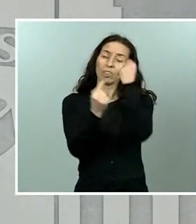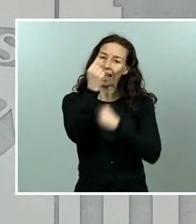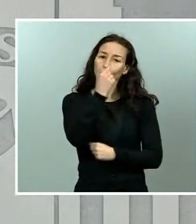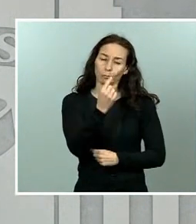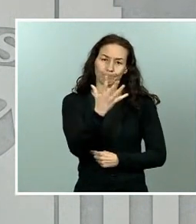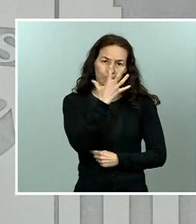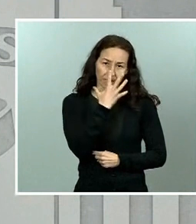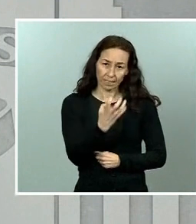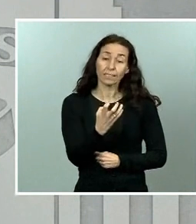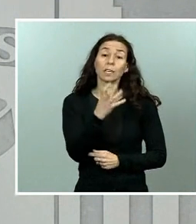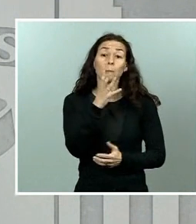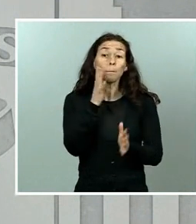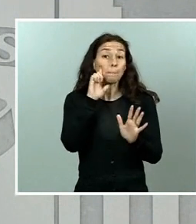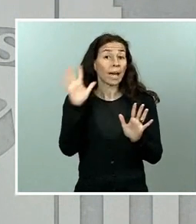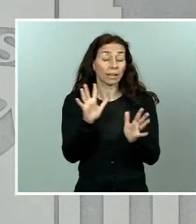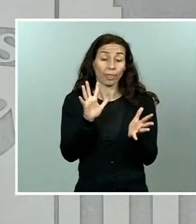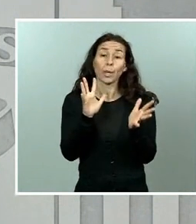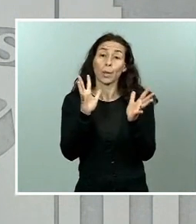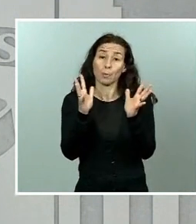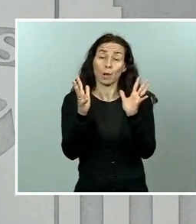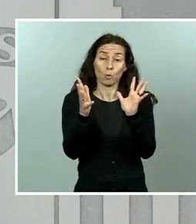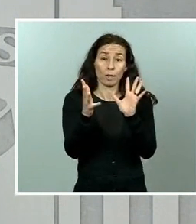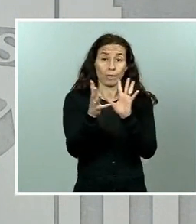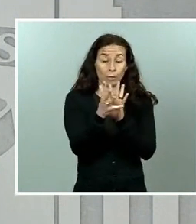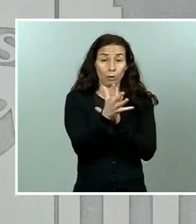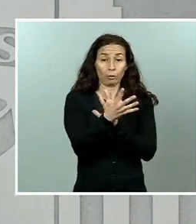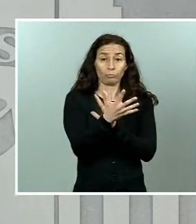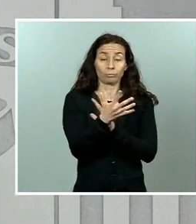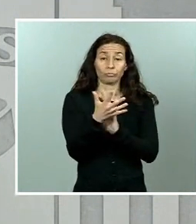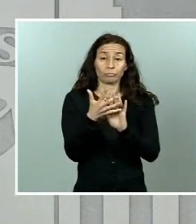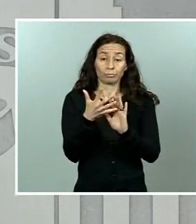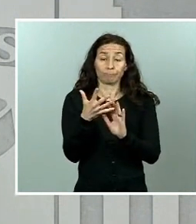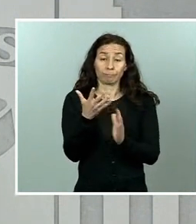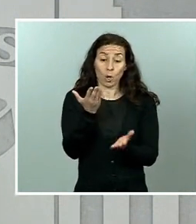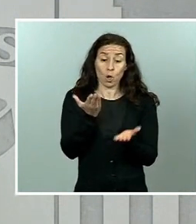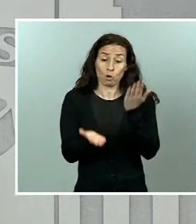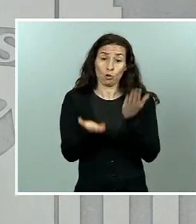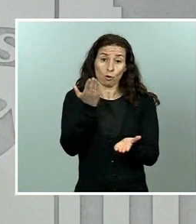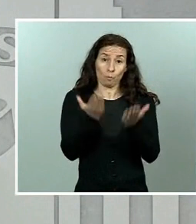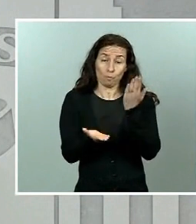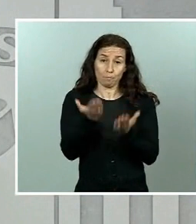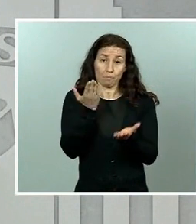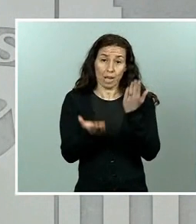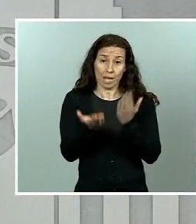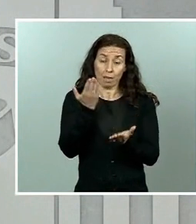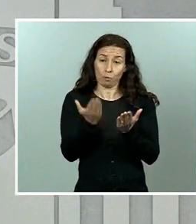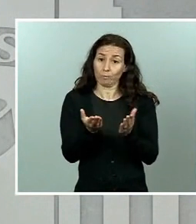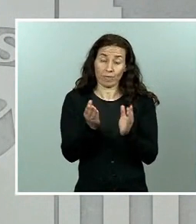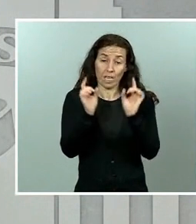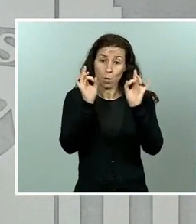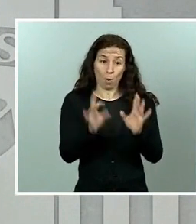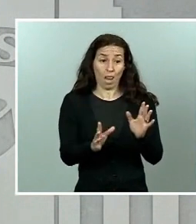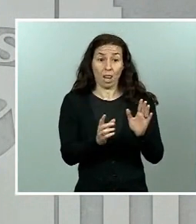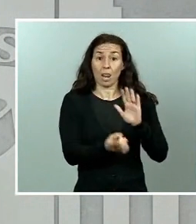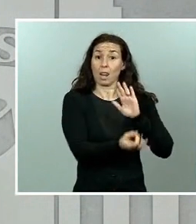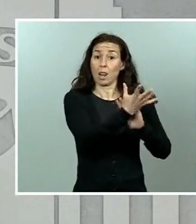Ez természetesen szomorú, de a fejlődés egyértelmű. Napról napra kevesebb az új fertőzött, ami reményt ad számunkra, mondta